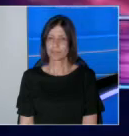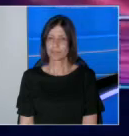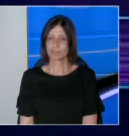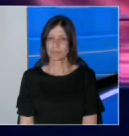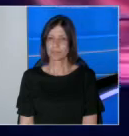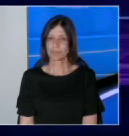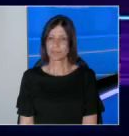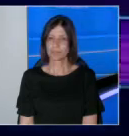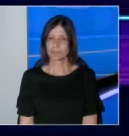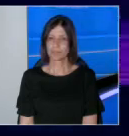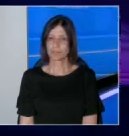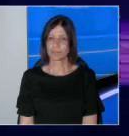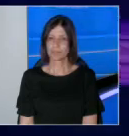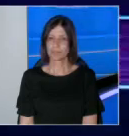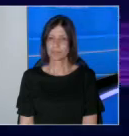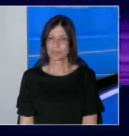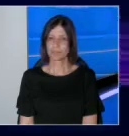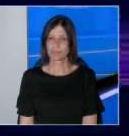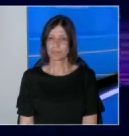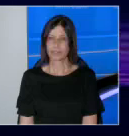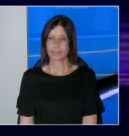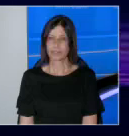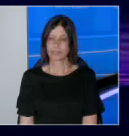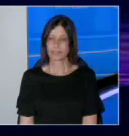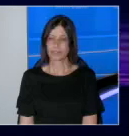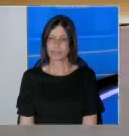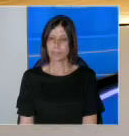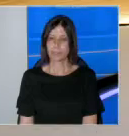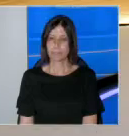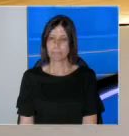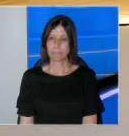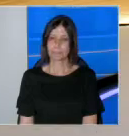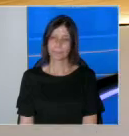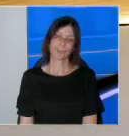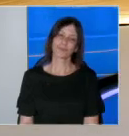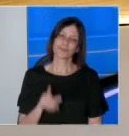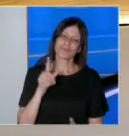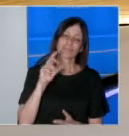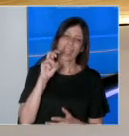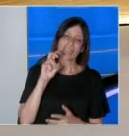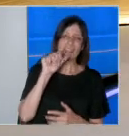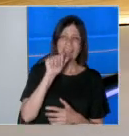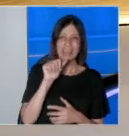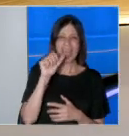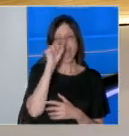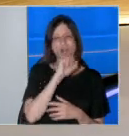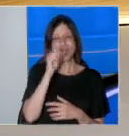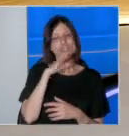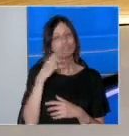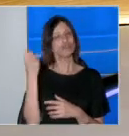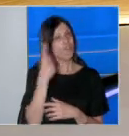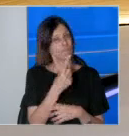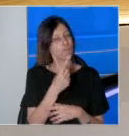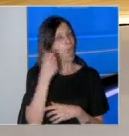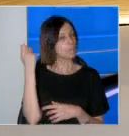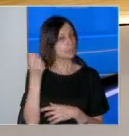זו עדן אלנה, כן, האירוויזיון צפוי להיות בעוד כשבוע